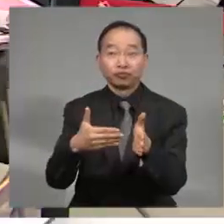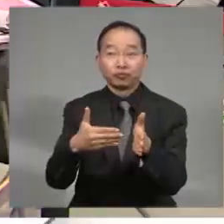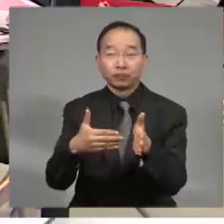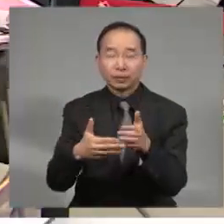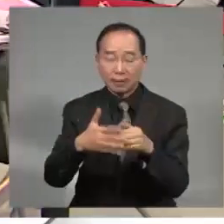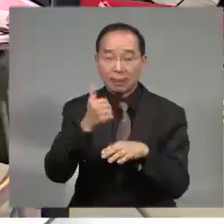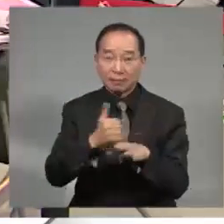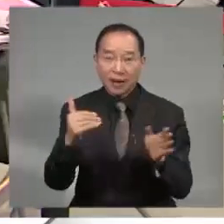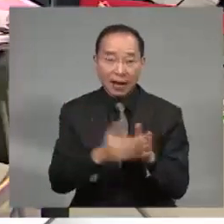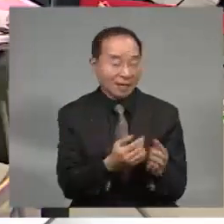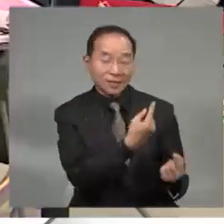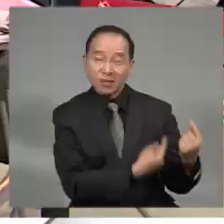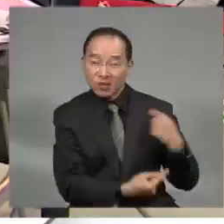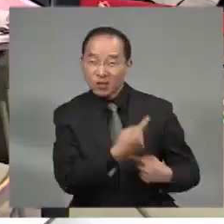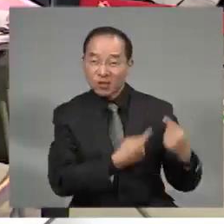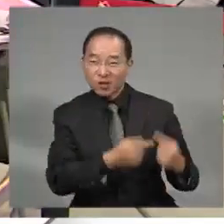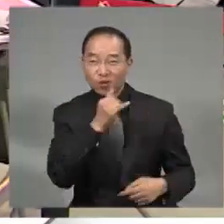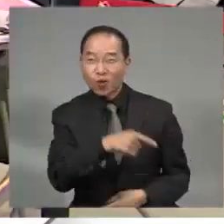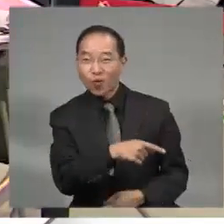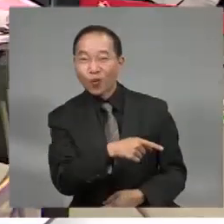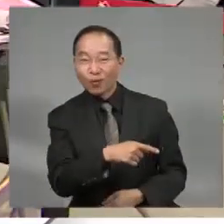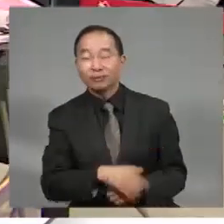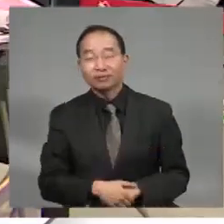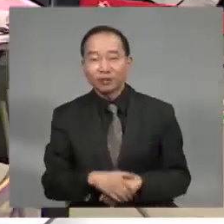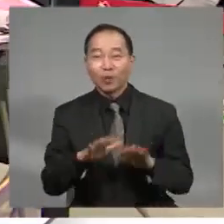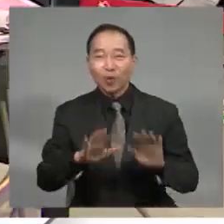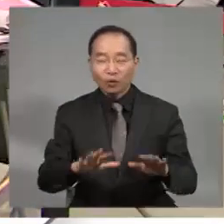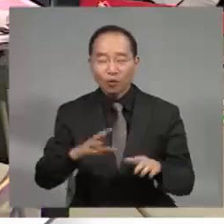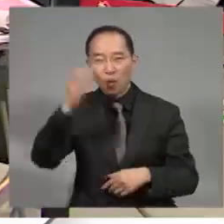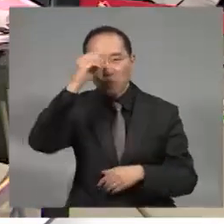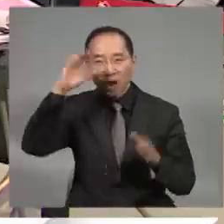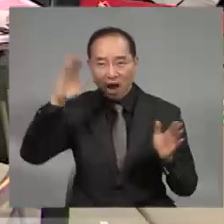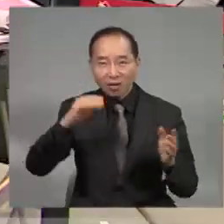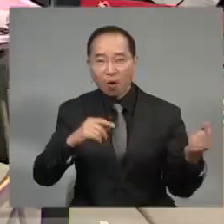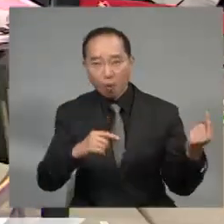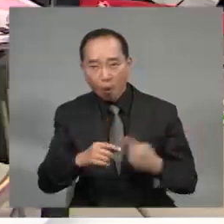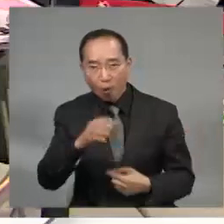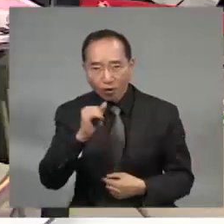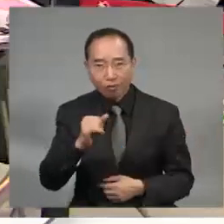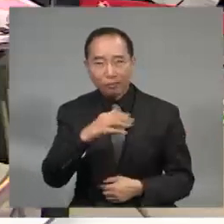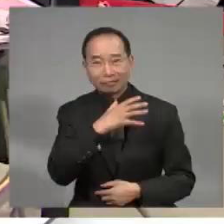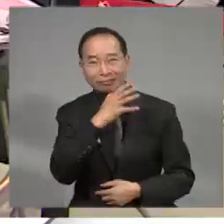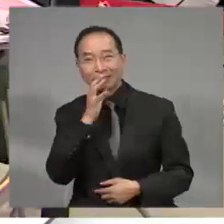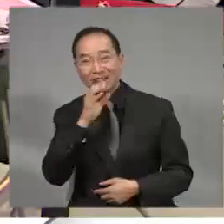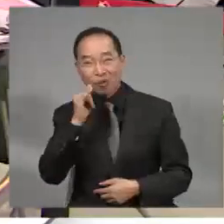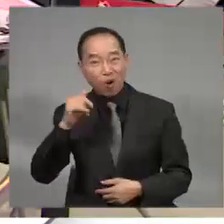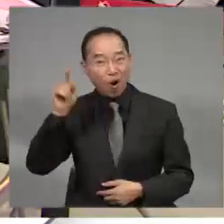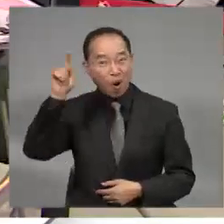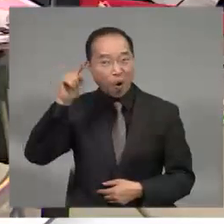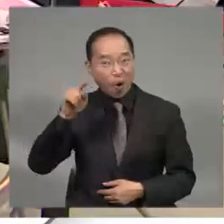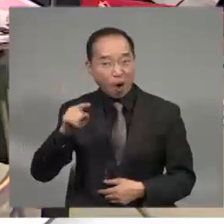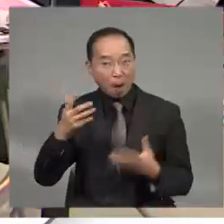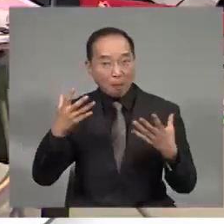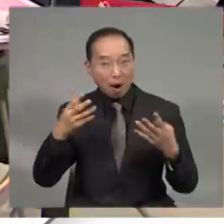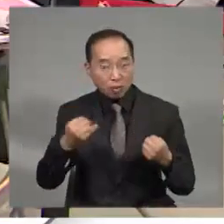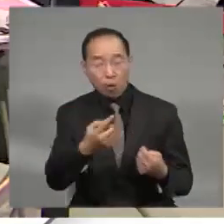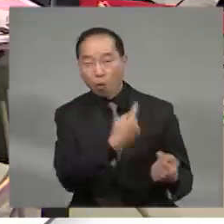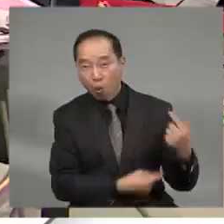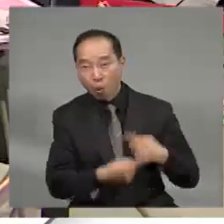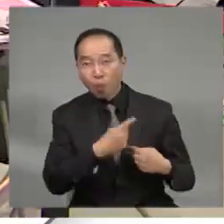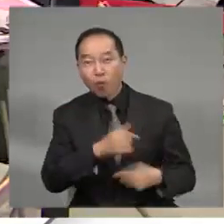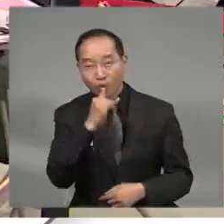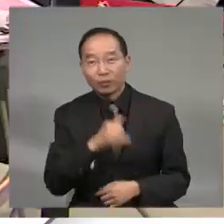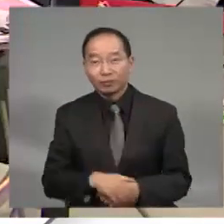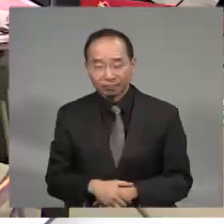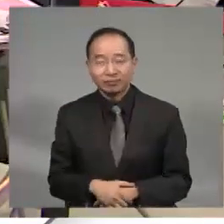마지막까지 계속해서 발걸음이 이어지고 있는데요. 오늘 고등학생부터 어르신들까지 정말 많은 분들이 투표에 참여를 해 주셨습니다.